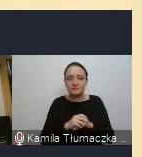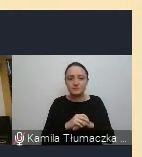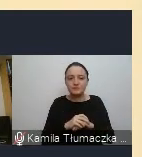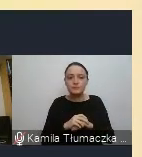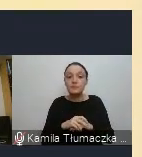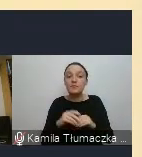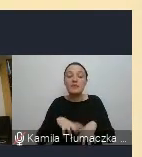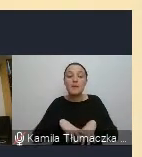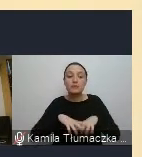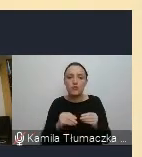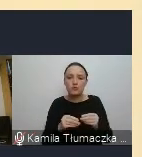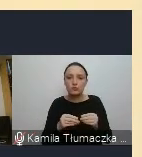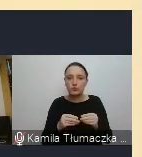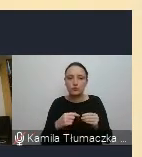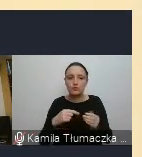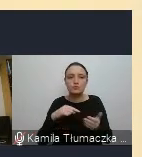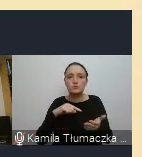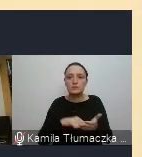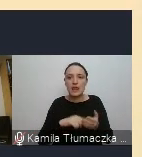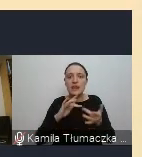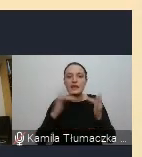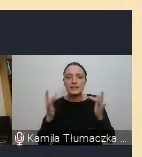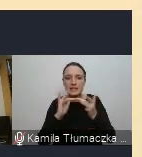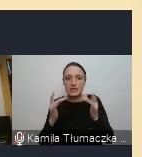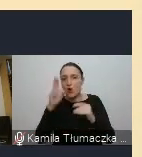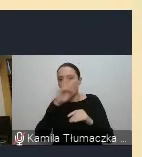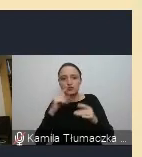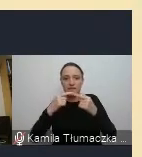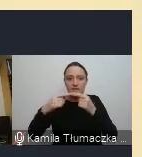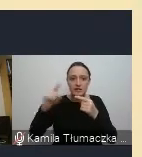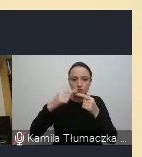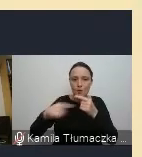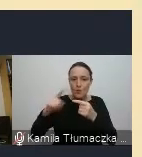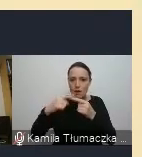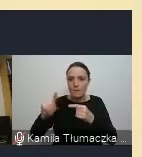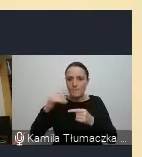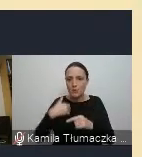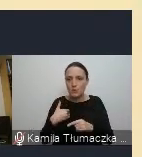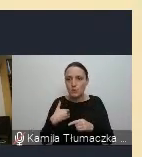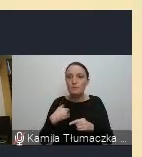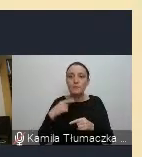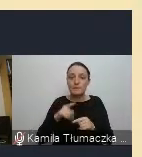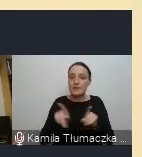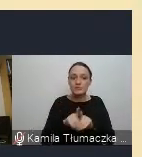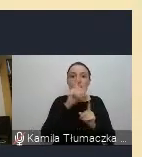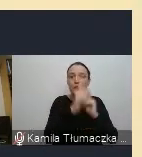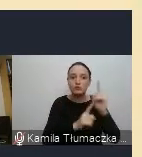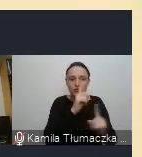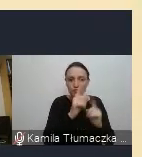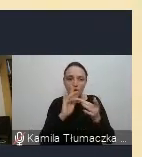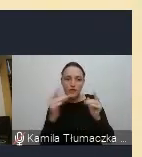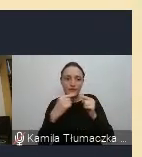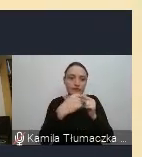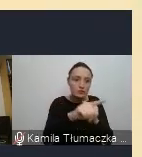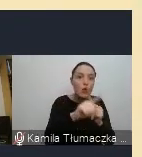na początku przesyłałam linki rodzicom dzieci, przesyłałam linki nauczycielkom, które przesyłały